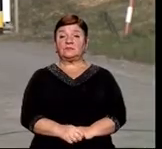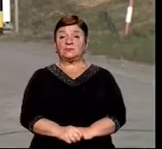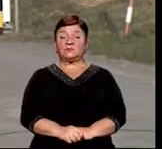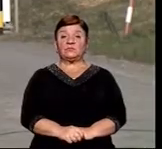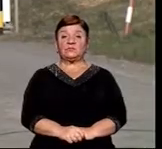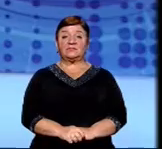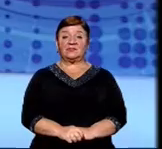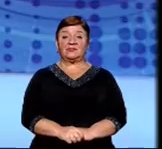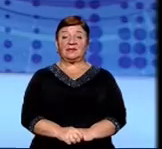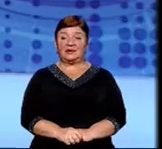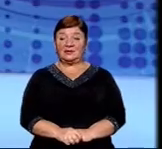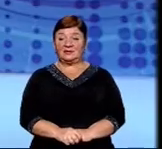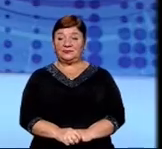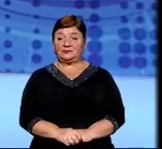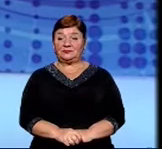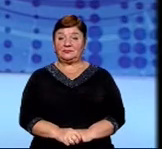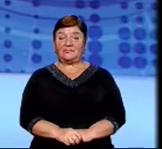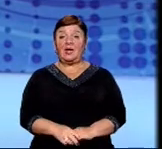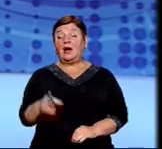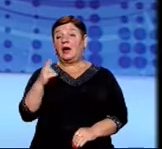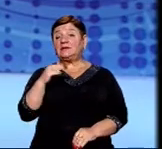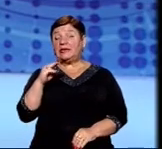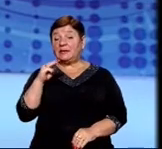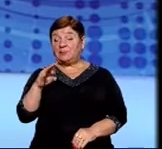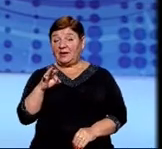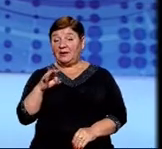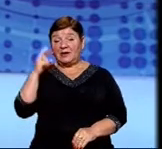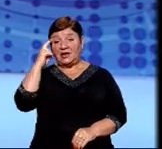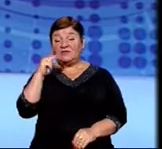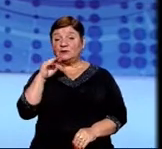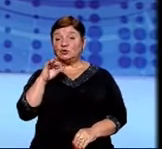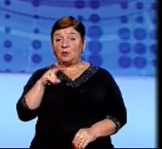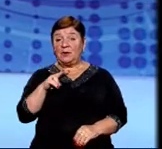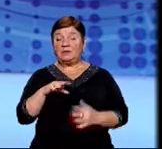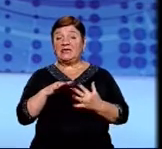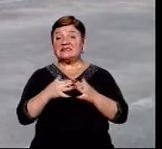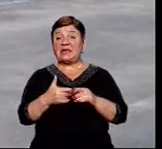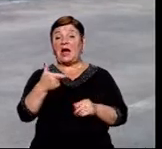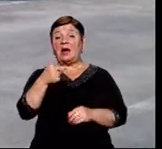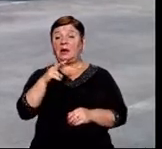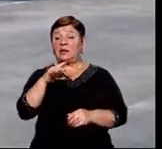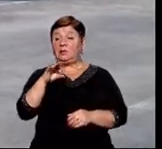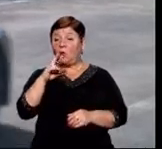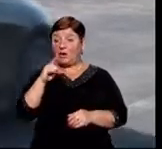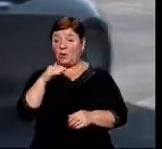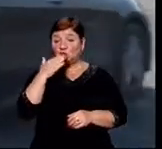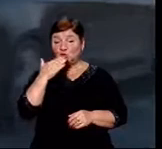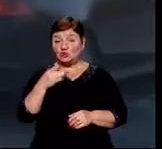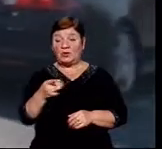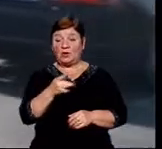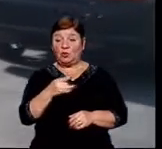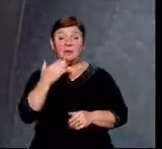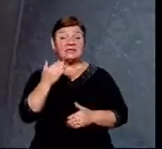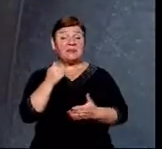на Суспільному. ДТП сталося сьогодні на трасі Київ-Чоп біля села Глибоке Ужгородського району. Інформацію про